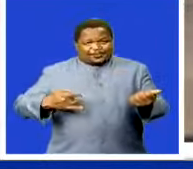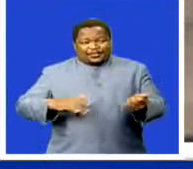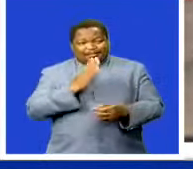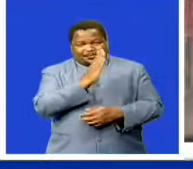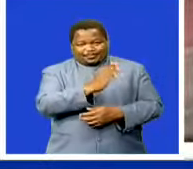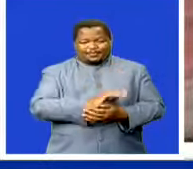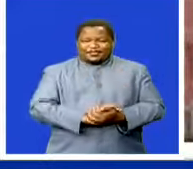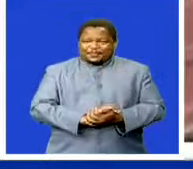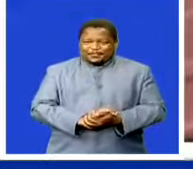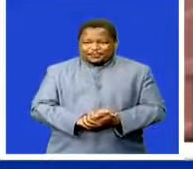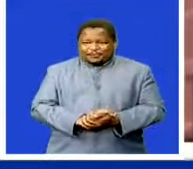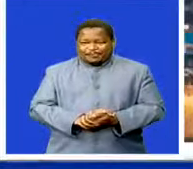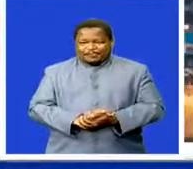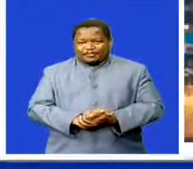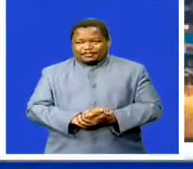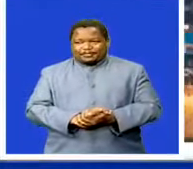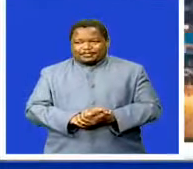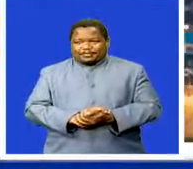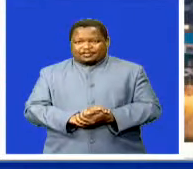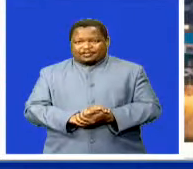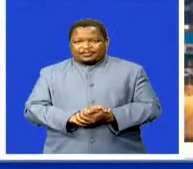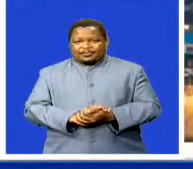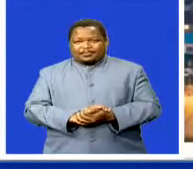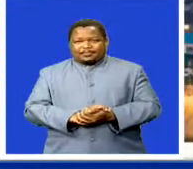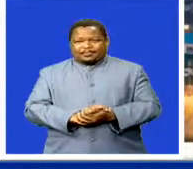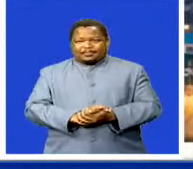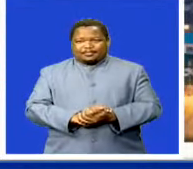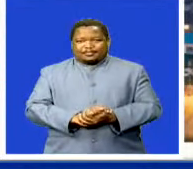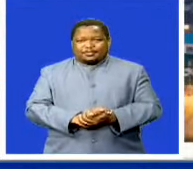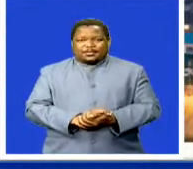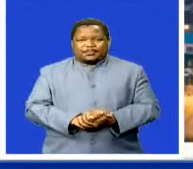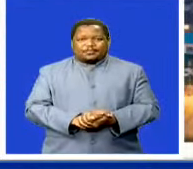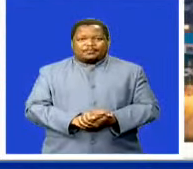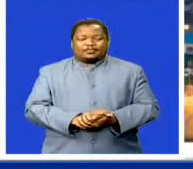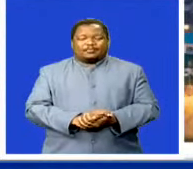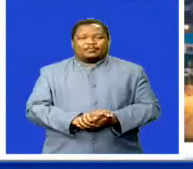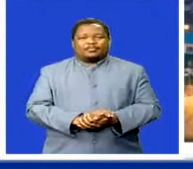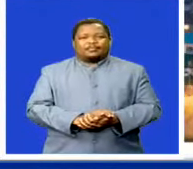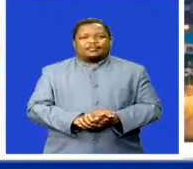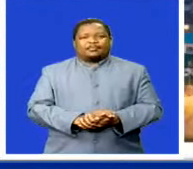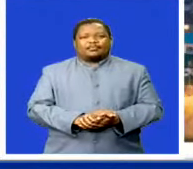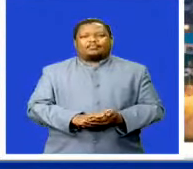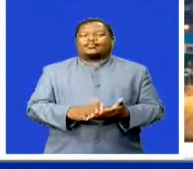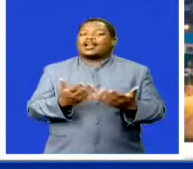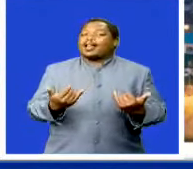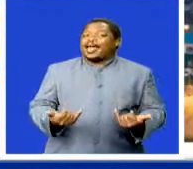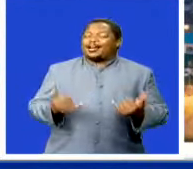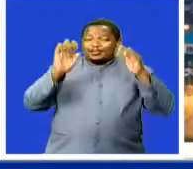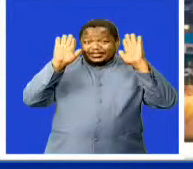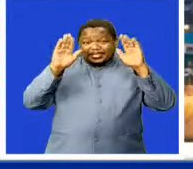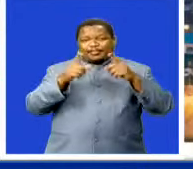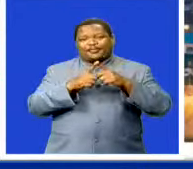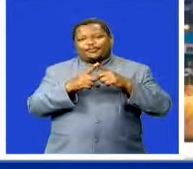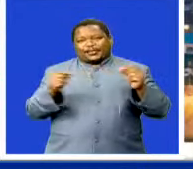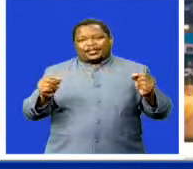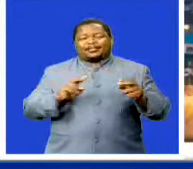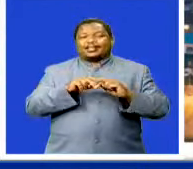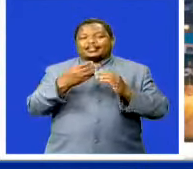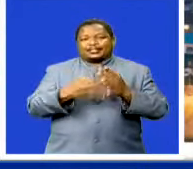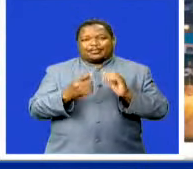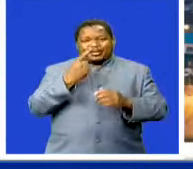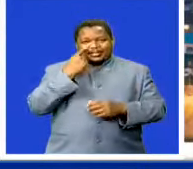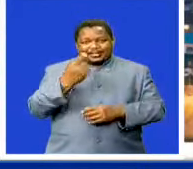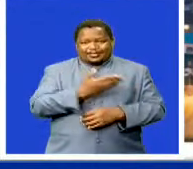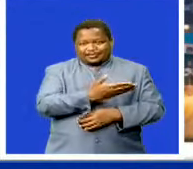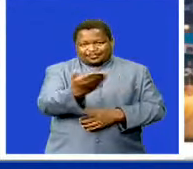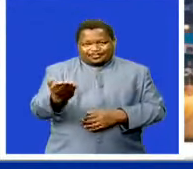kulo msakado. Nini bengosile Ndledi kucalathe nsimbi yesikhombisa sinifisela kubukela lokuhle Ndledi tawulandzela Jehova sigcine